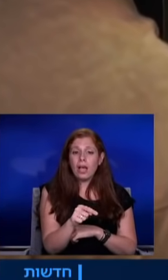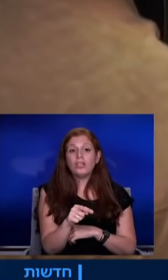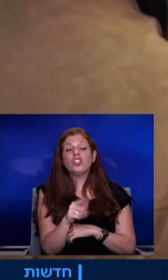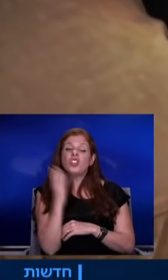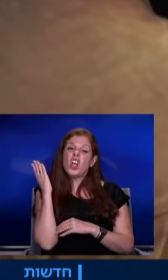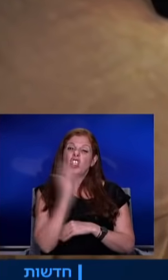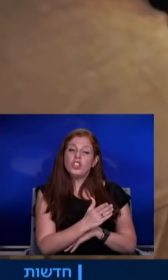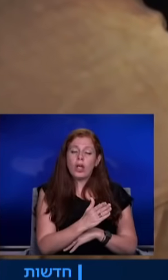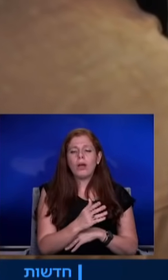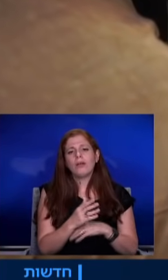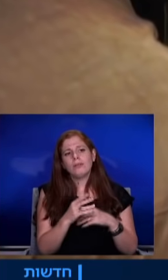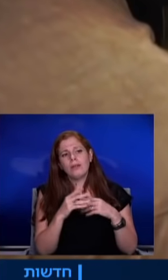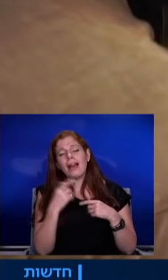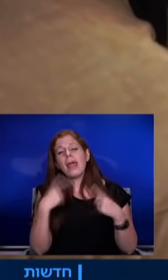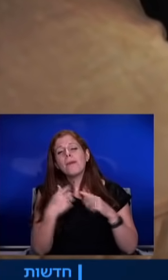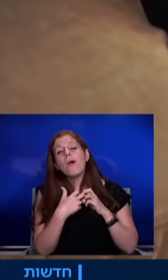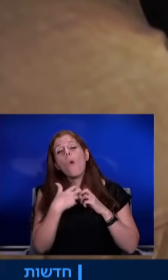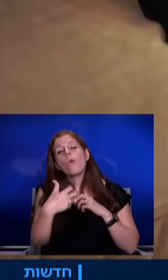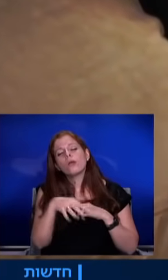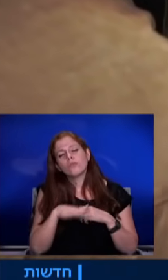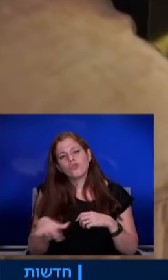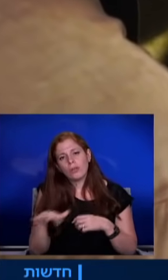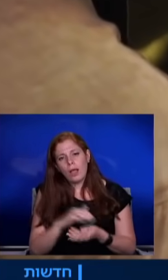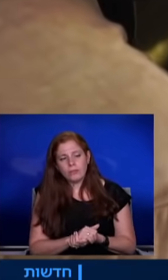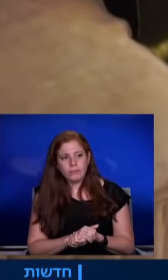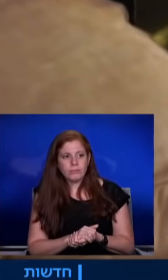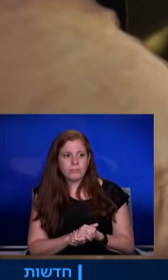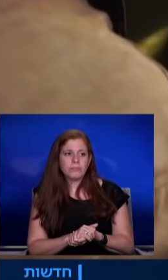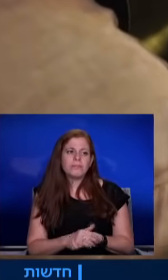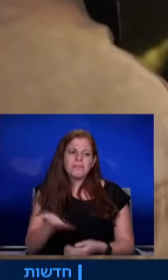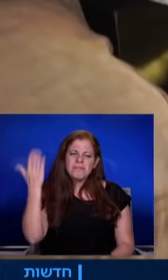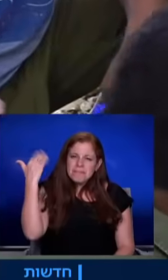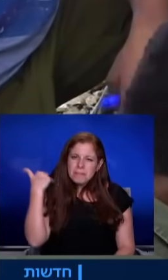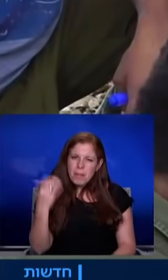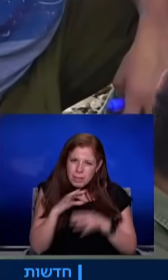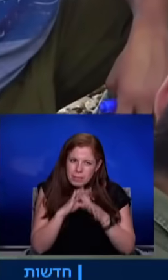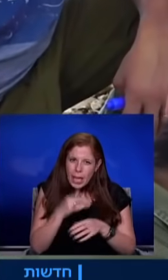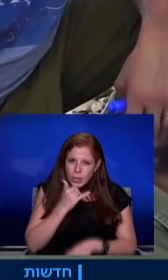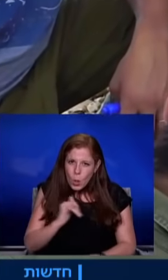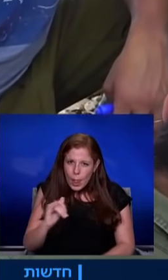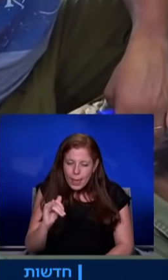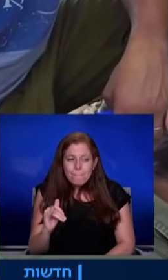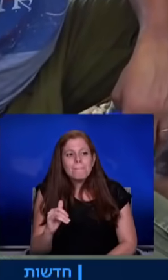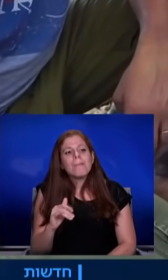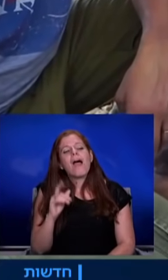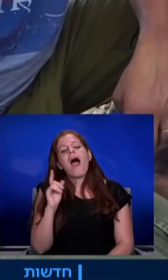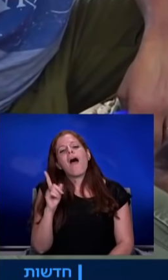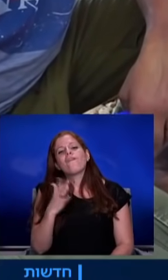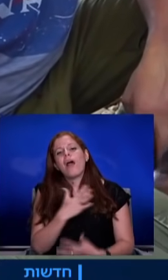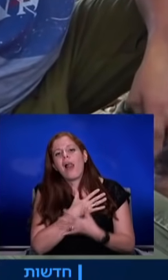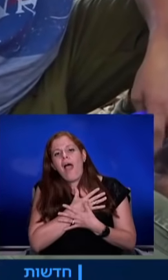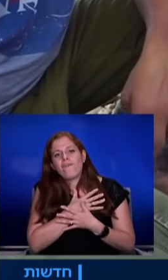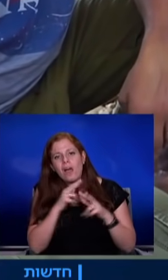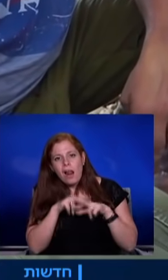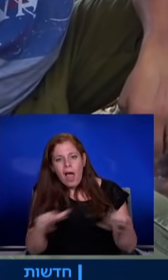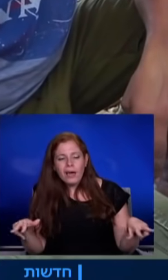שבמשרד, לימים ארוכים בשטח. בעברי הרחוק הייתי מדריך טיולים, אבל האהבה לארץ